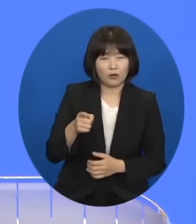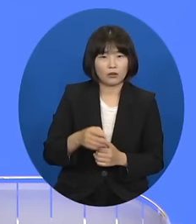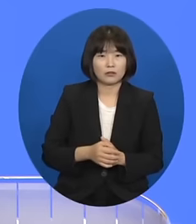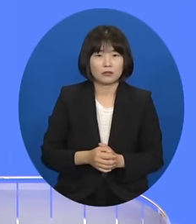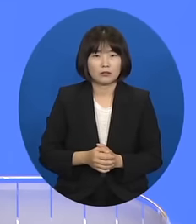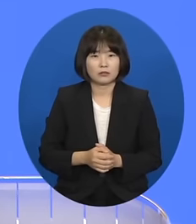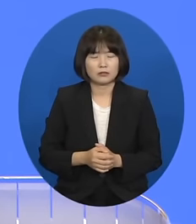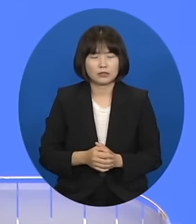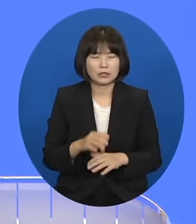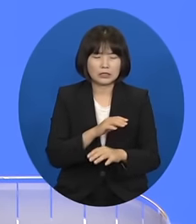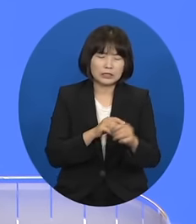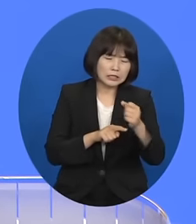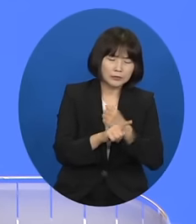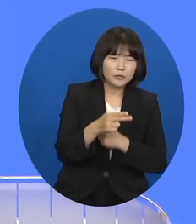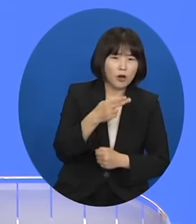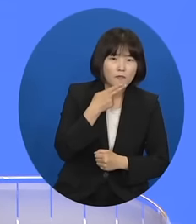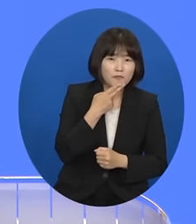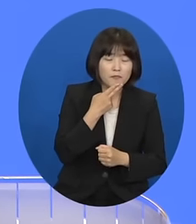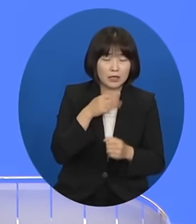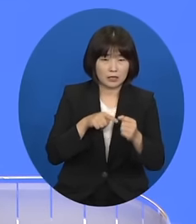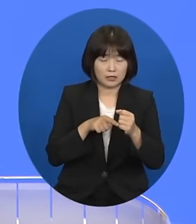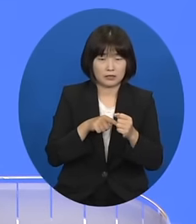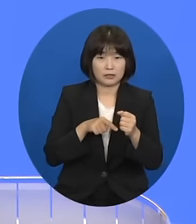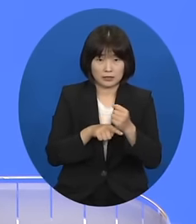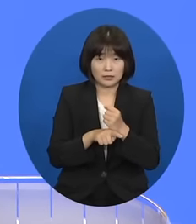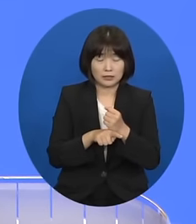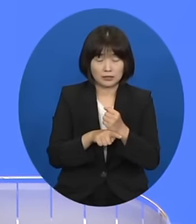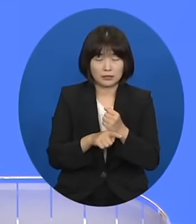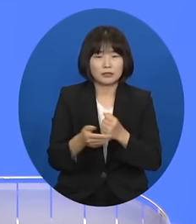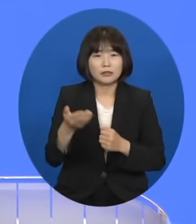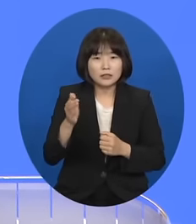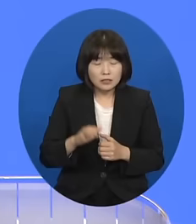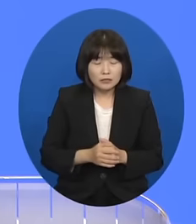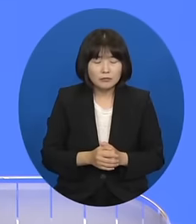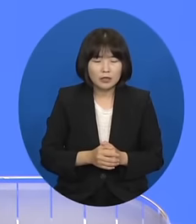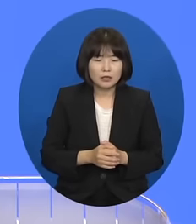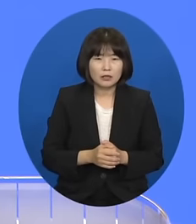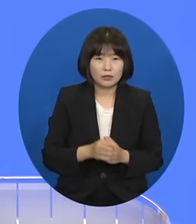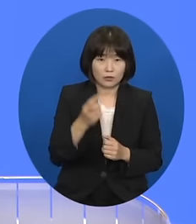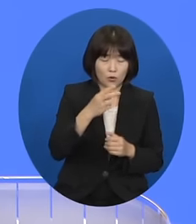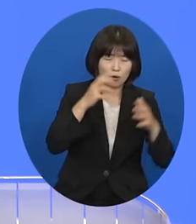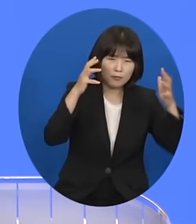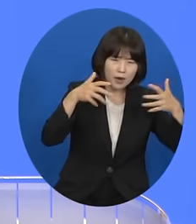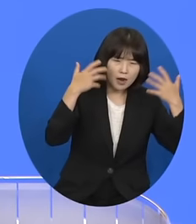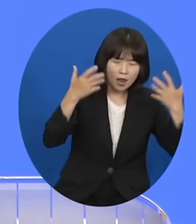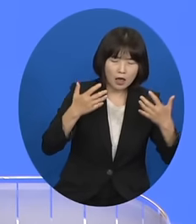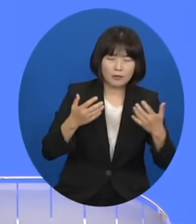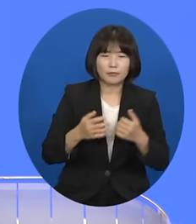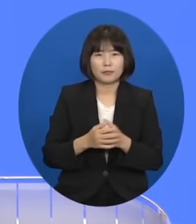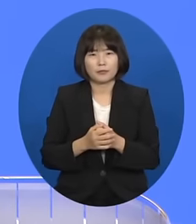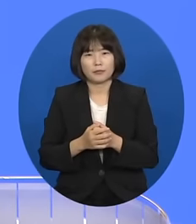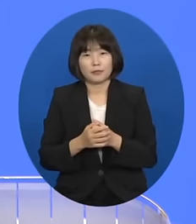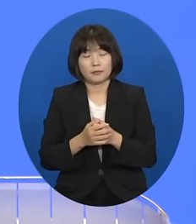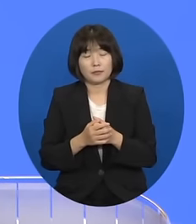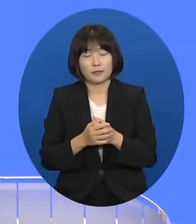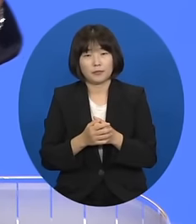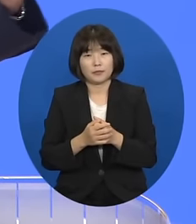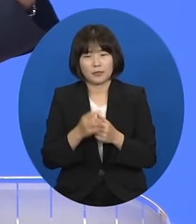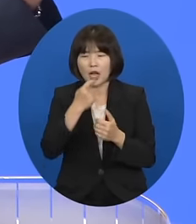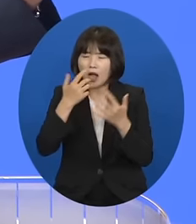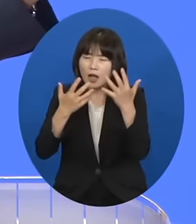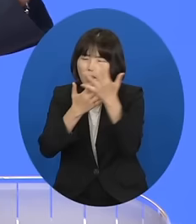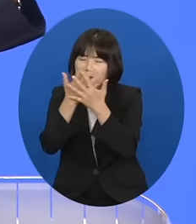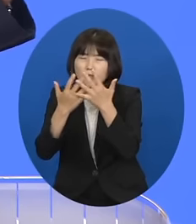갖고 있지만 사실은 이 의미는요, 바람과 숨이라는 의미가 있습니다. 마치 안개가 싹 사라지듯이 마치